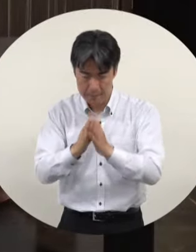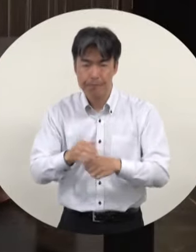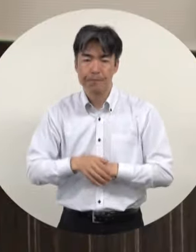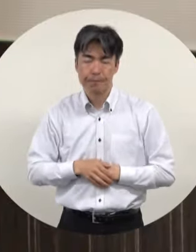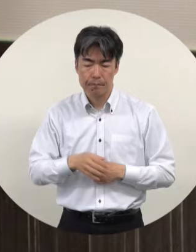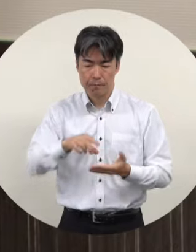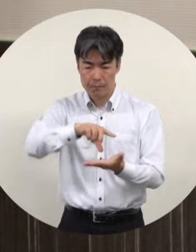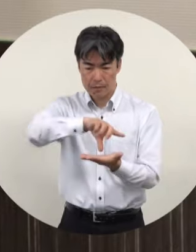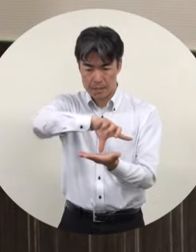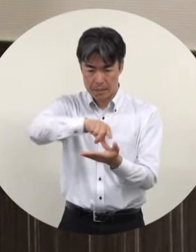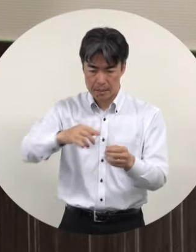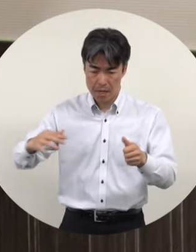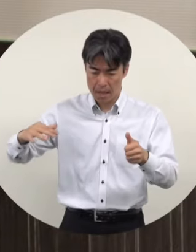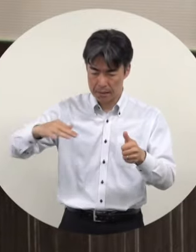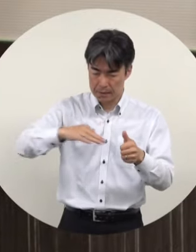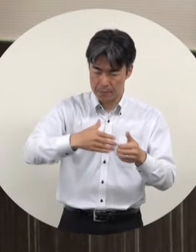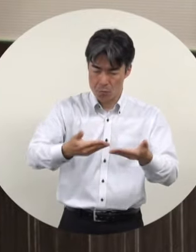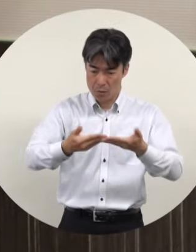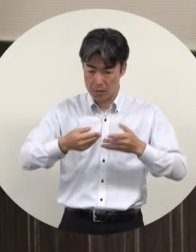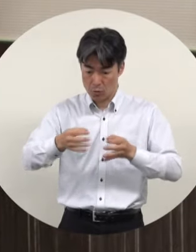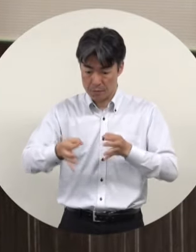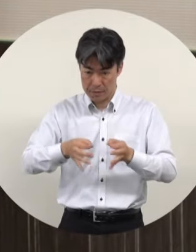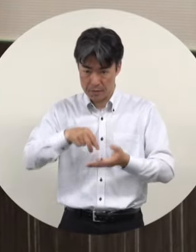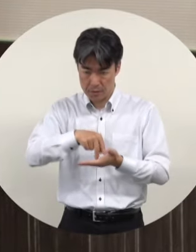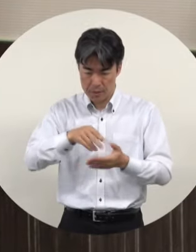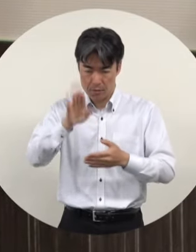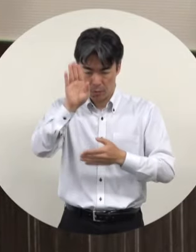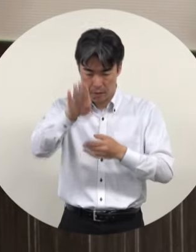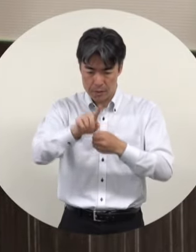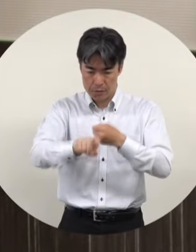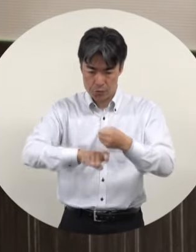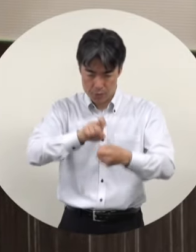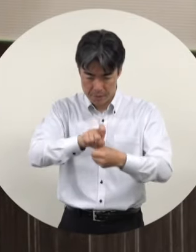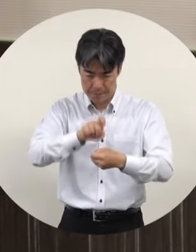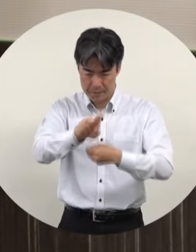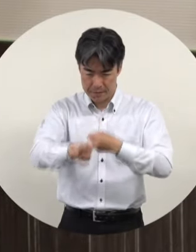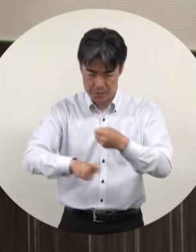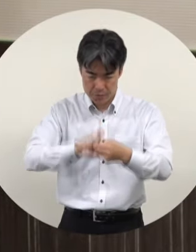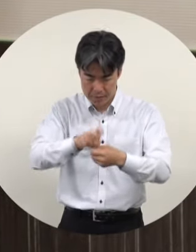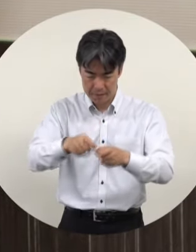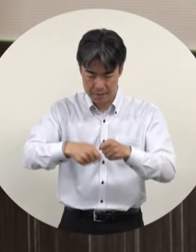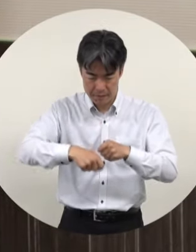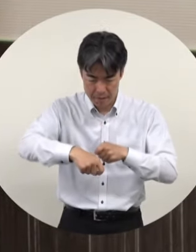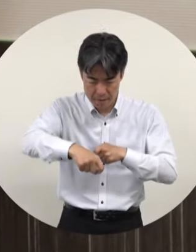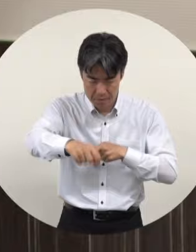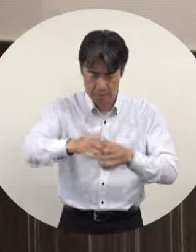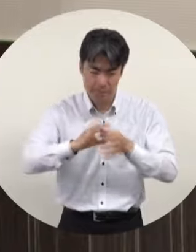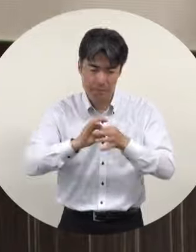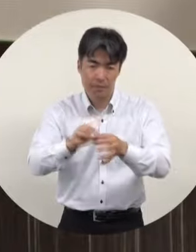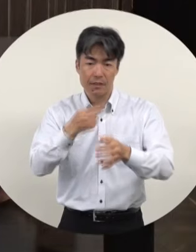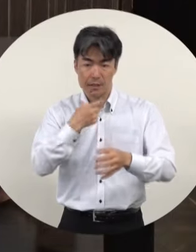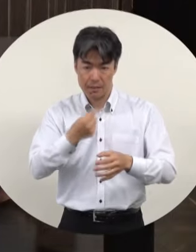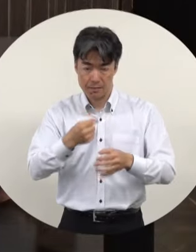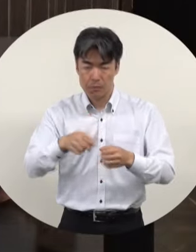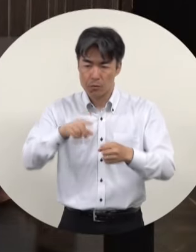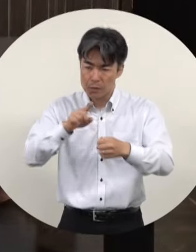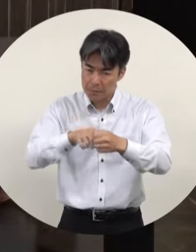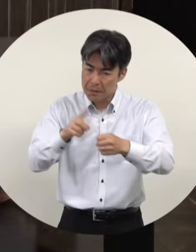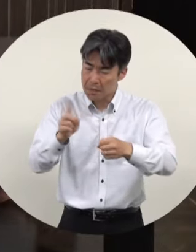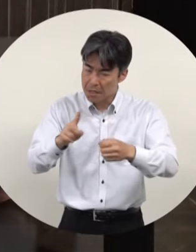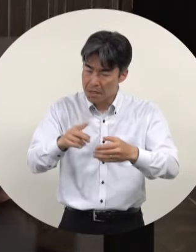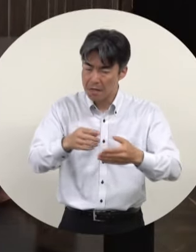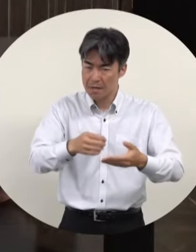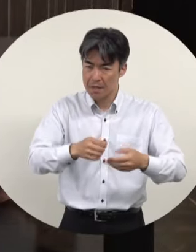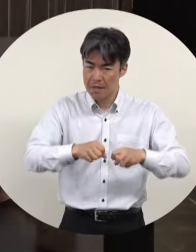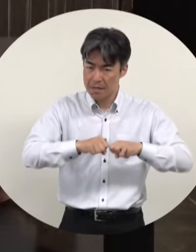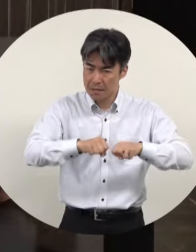はい、まあ、やっぱ地元に愛される店としてこの先10年、20年と続けていきたいですね。 そのために